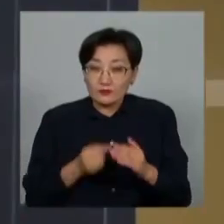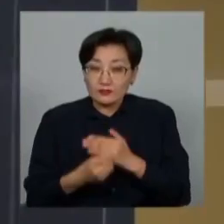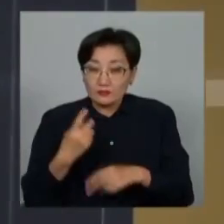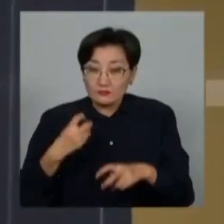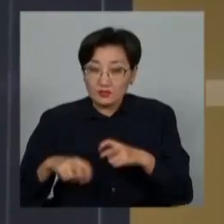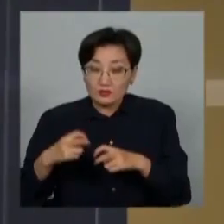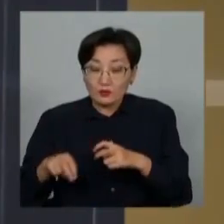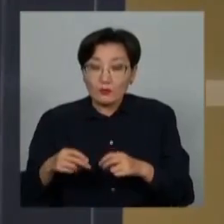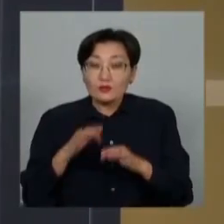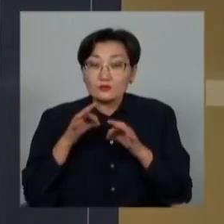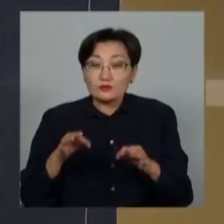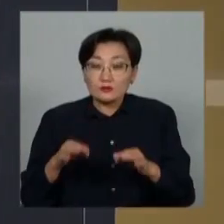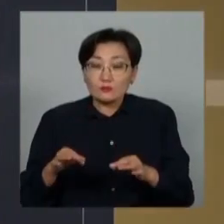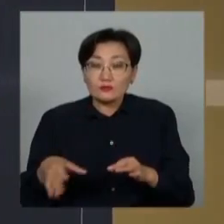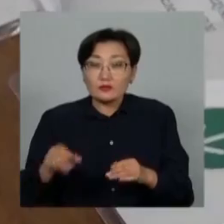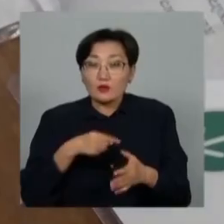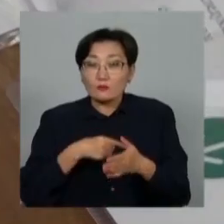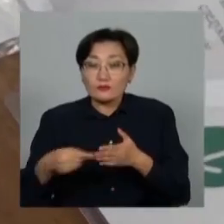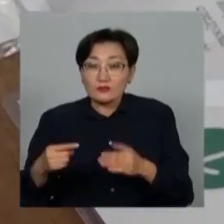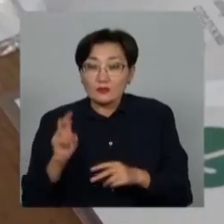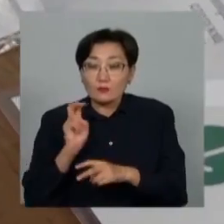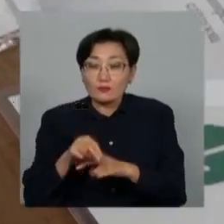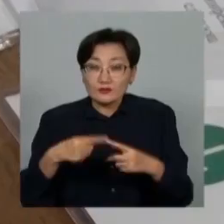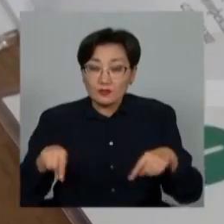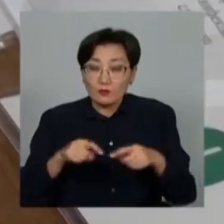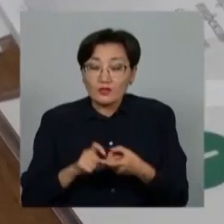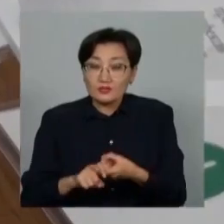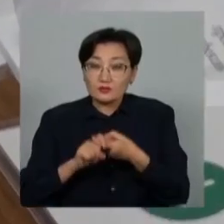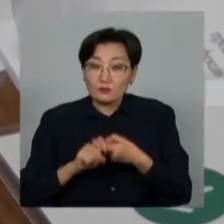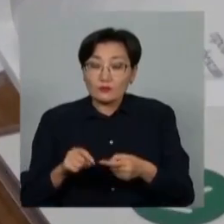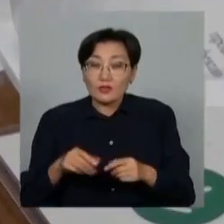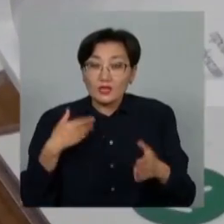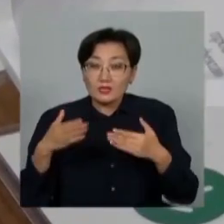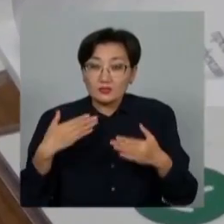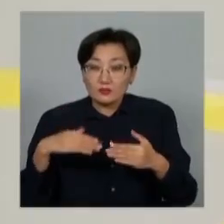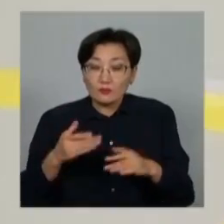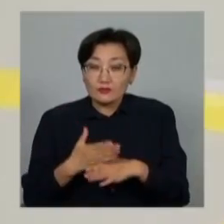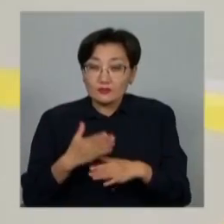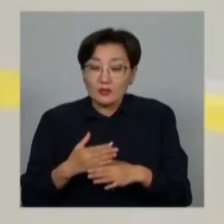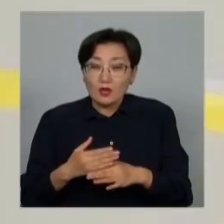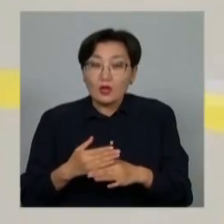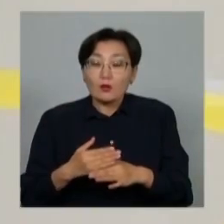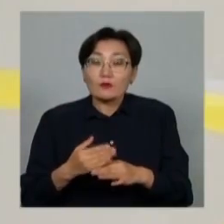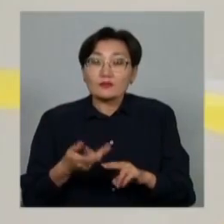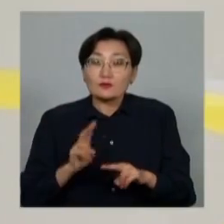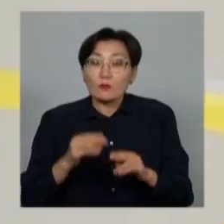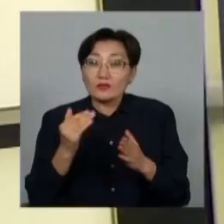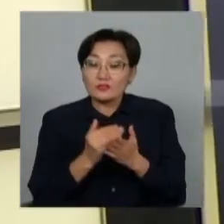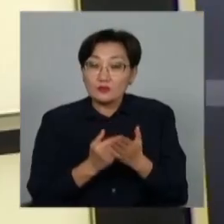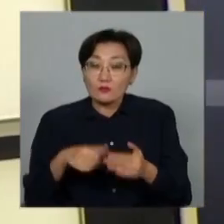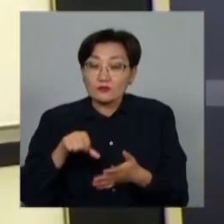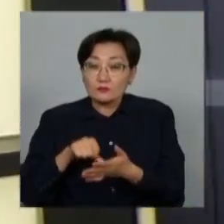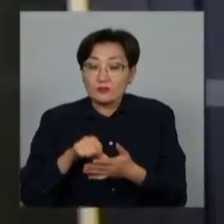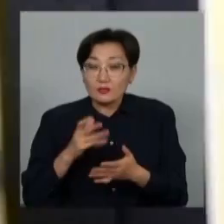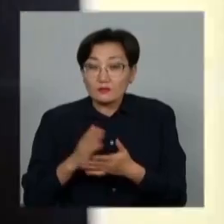нарушения отметим исключить посещение данных заведений зараженными и контактными помогает проекта шик сегодня его участникам